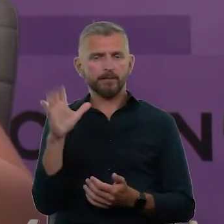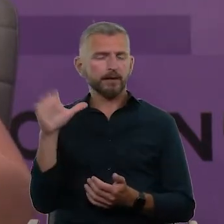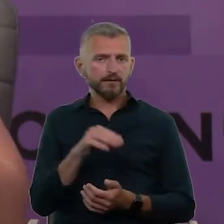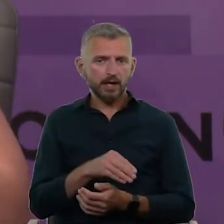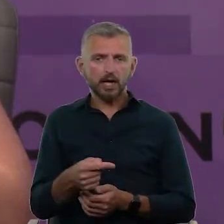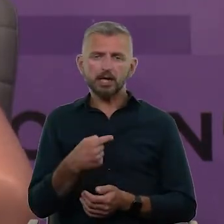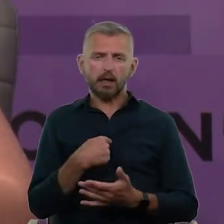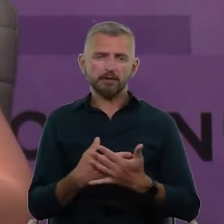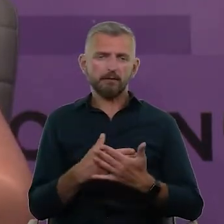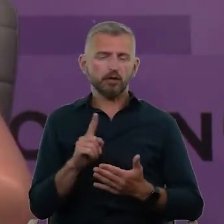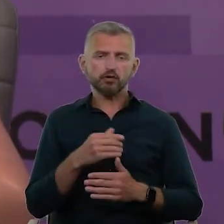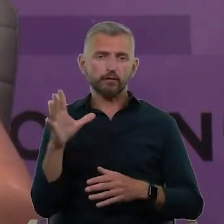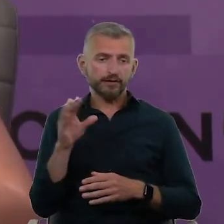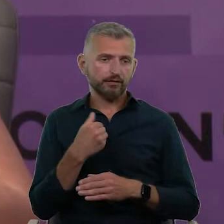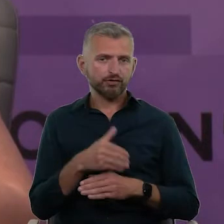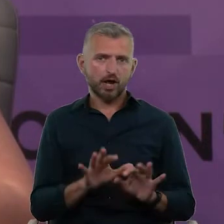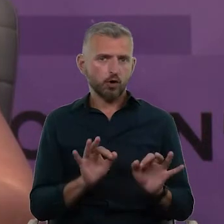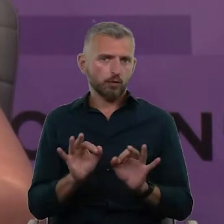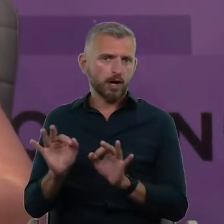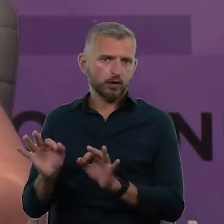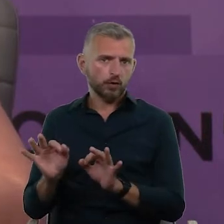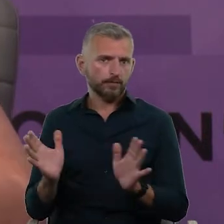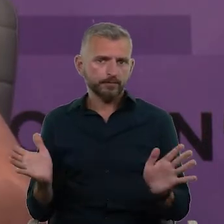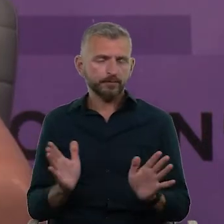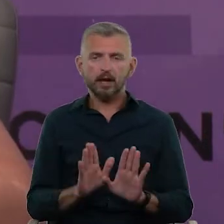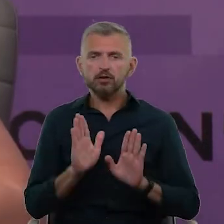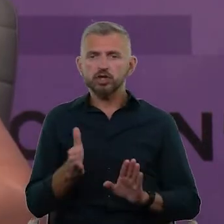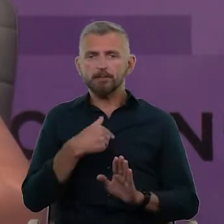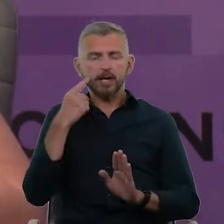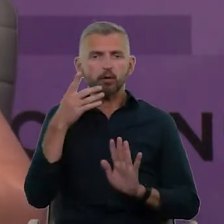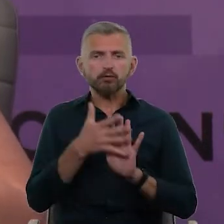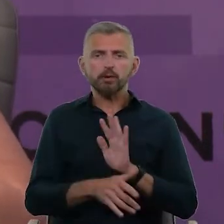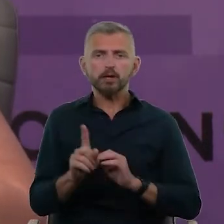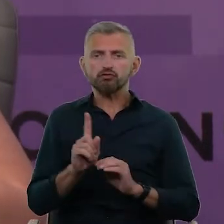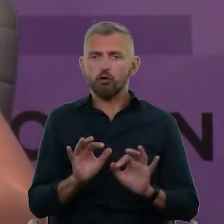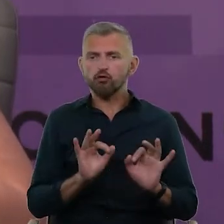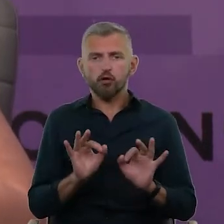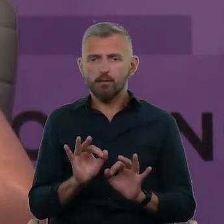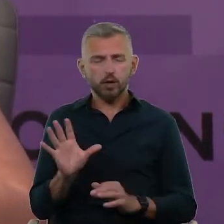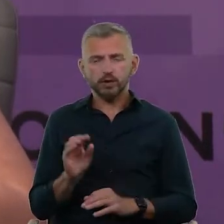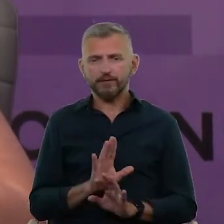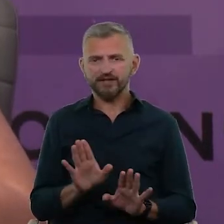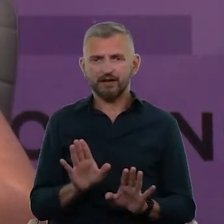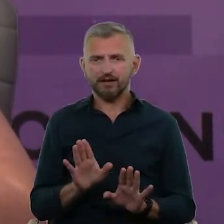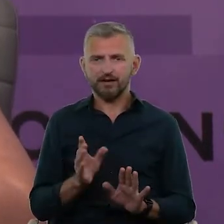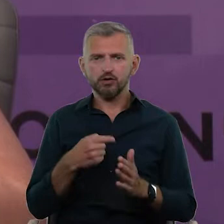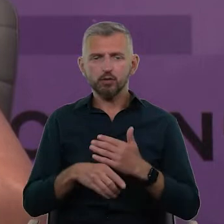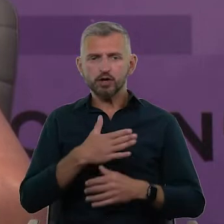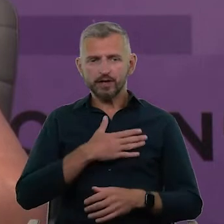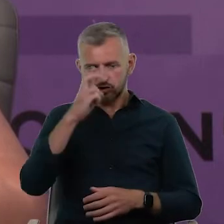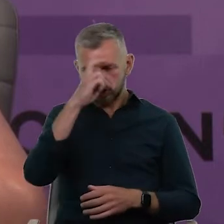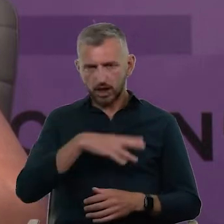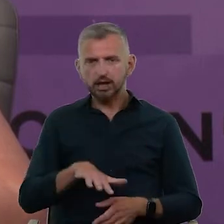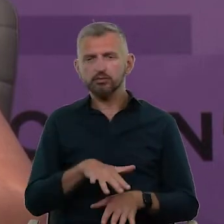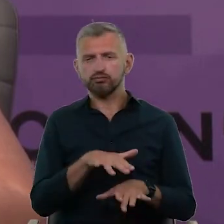нам здавалося, що все вже нормально. Лише ми розуміли, що нормально не все, тому що в нашій країні йде